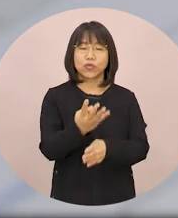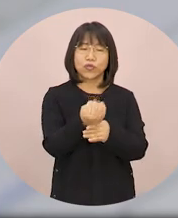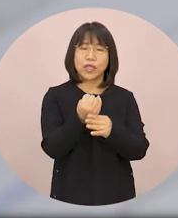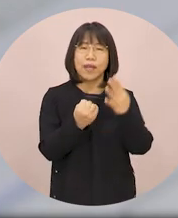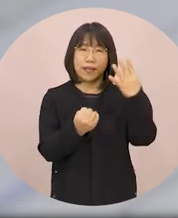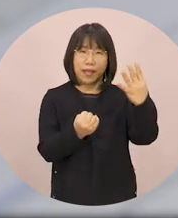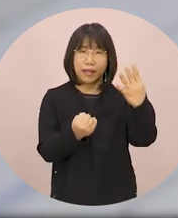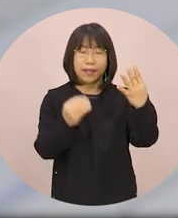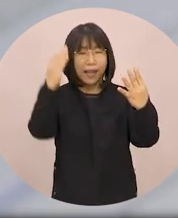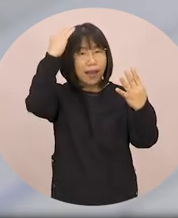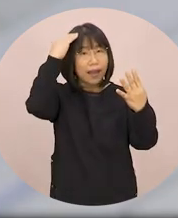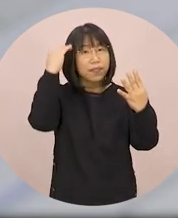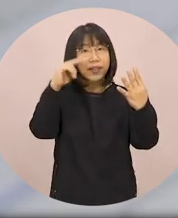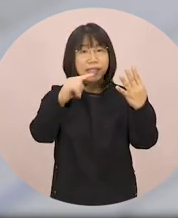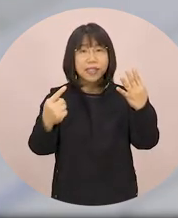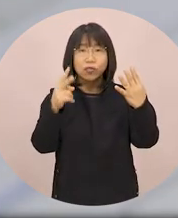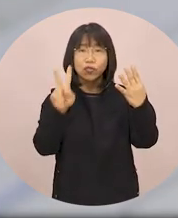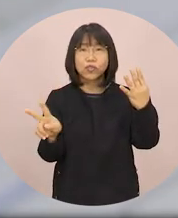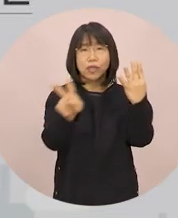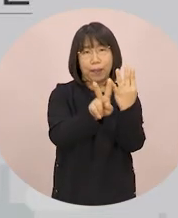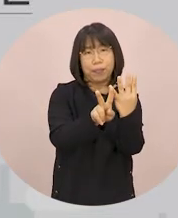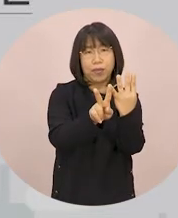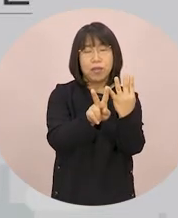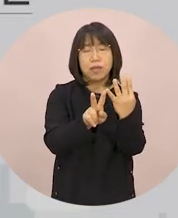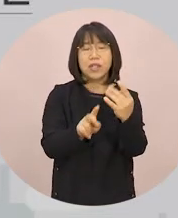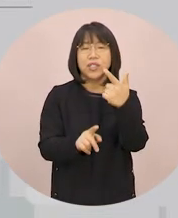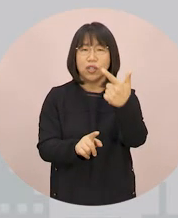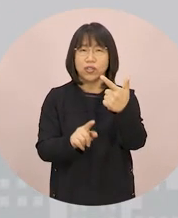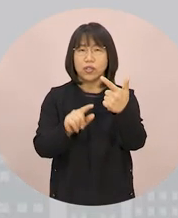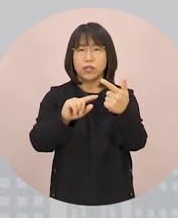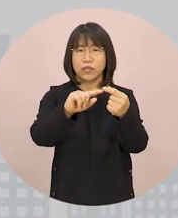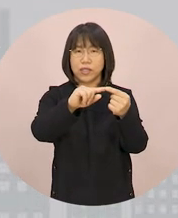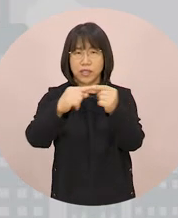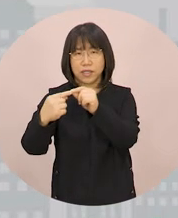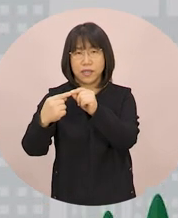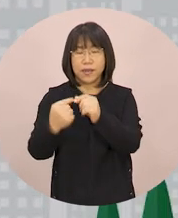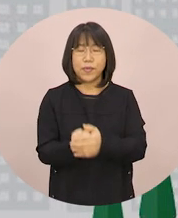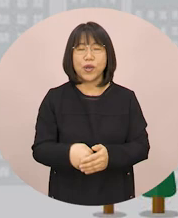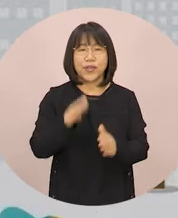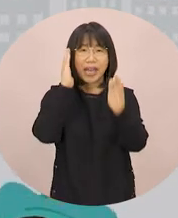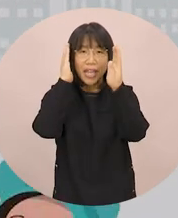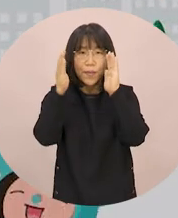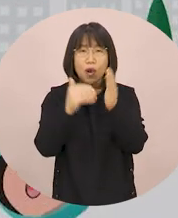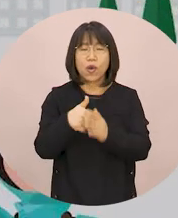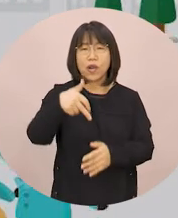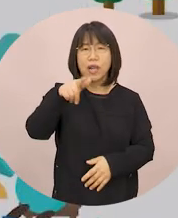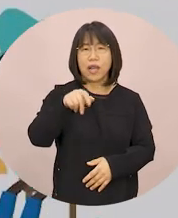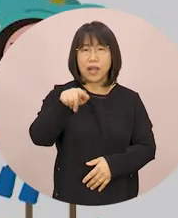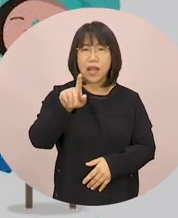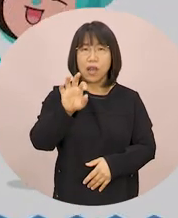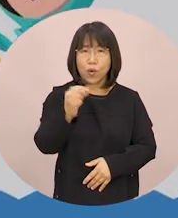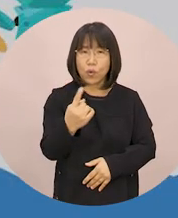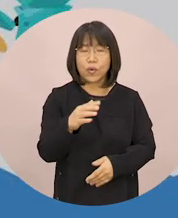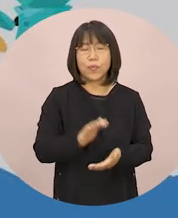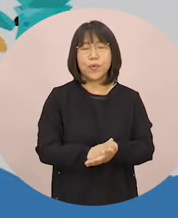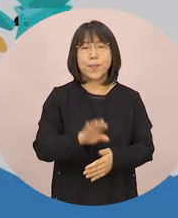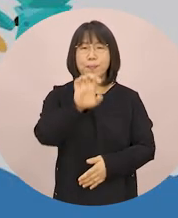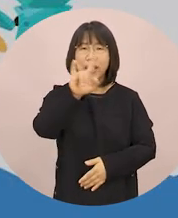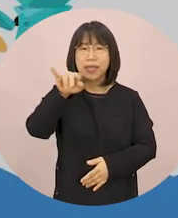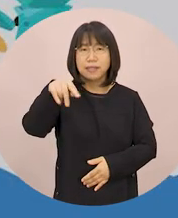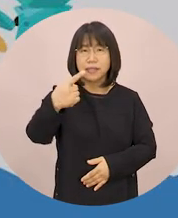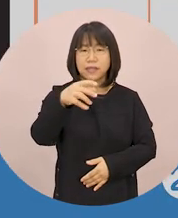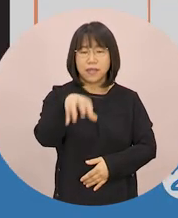개인 안심번호는 숫자 4자리와 한글 2자리로 구성된 총 6자의 고유 번호로 네이버,